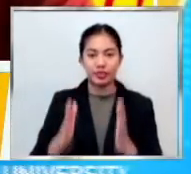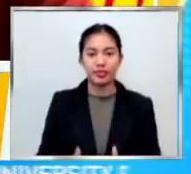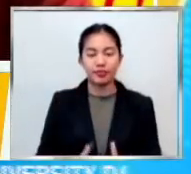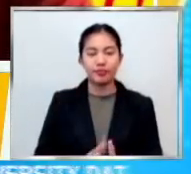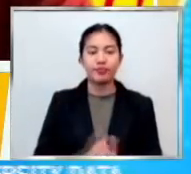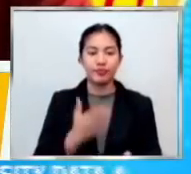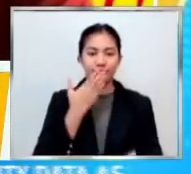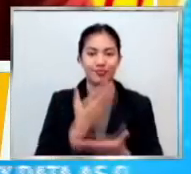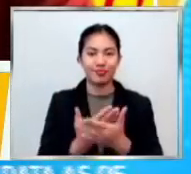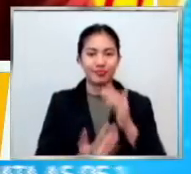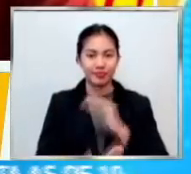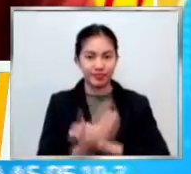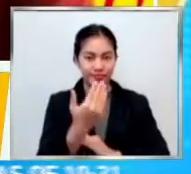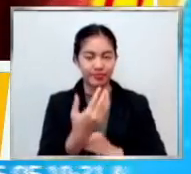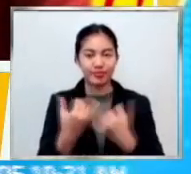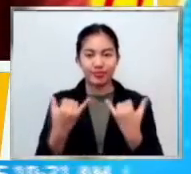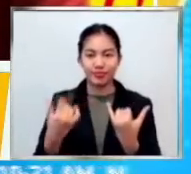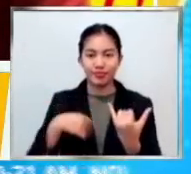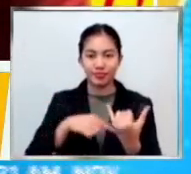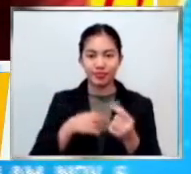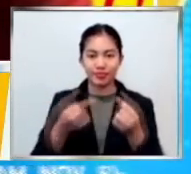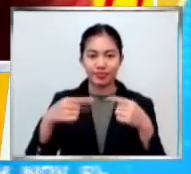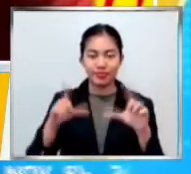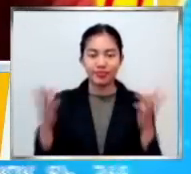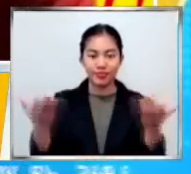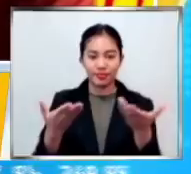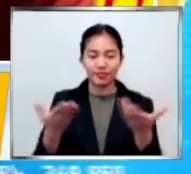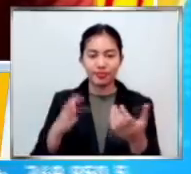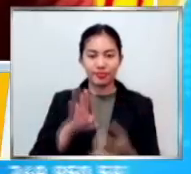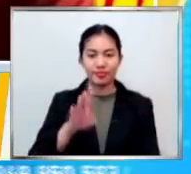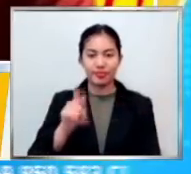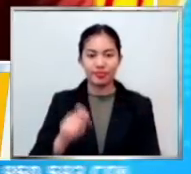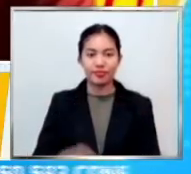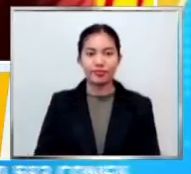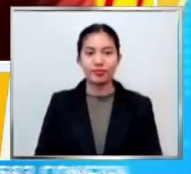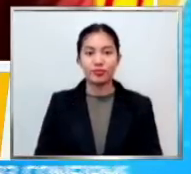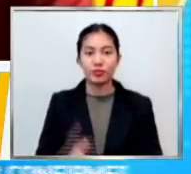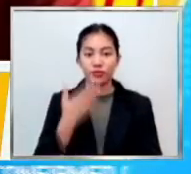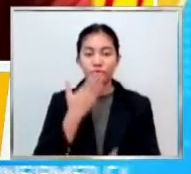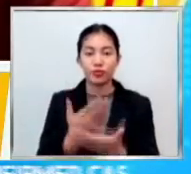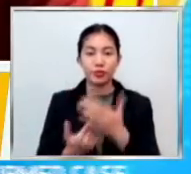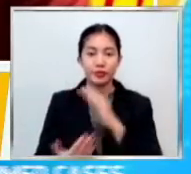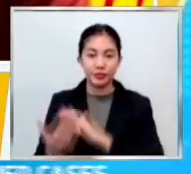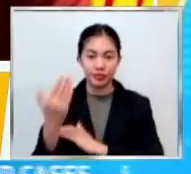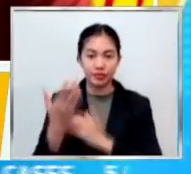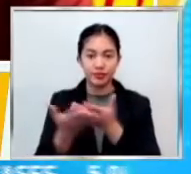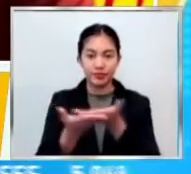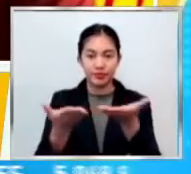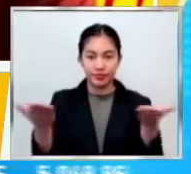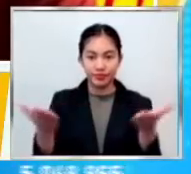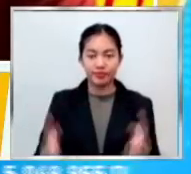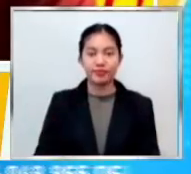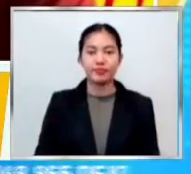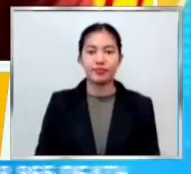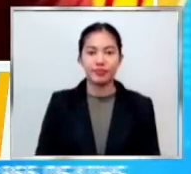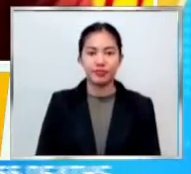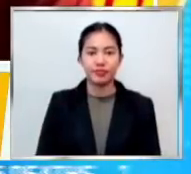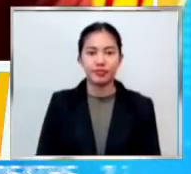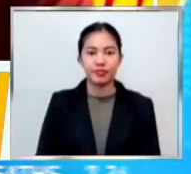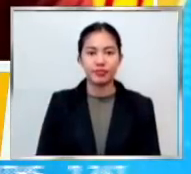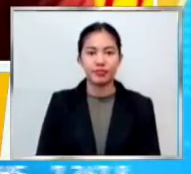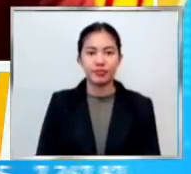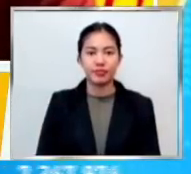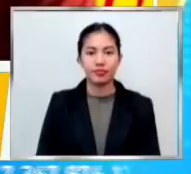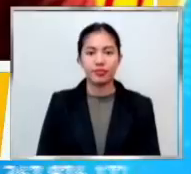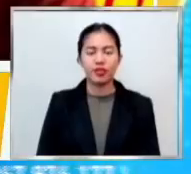sa Balitang Hali. Yeah, magandang umaga Rafi, magandang umaga sa lahat. Opo, kumusta po yung supply at presyo